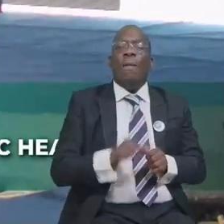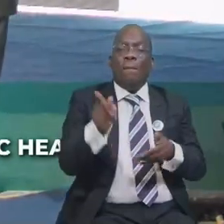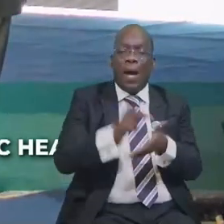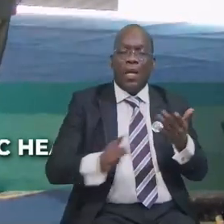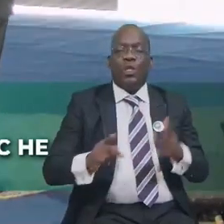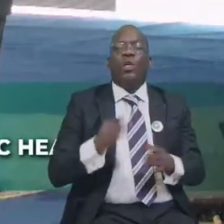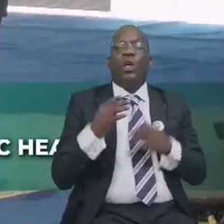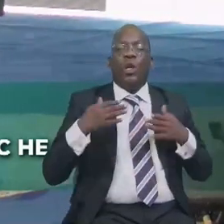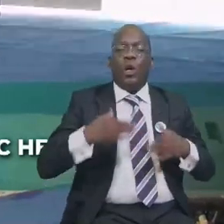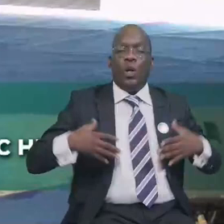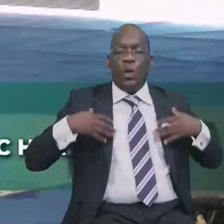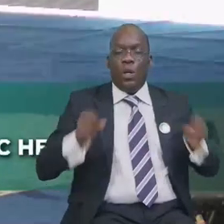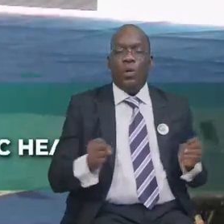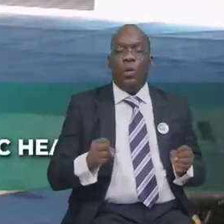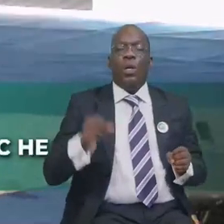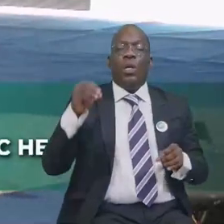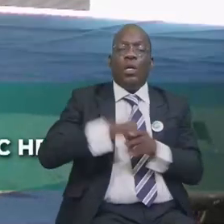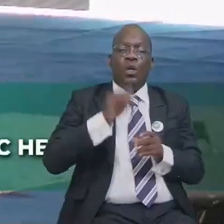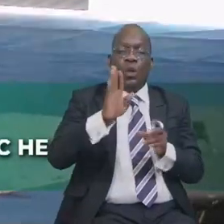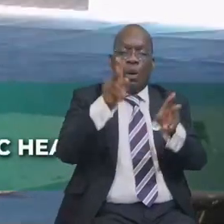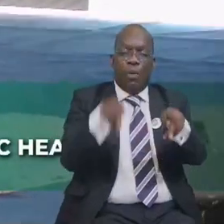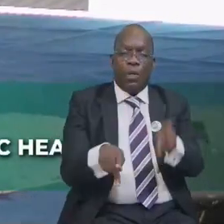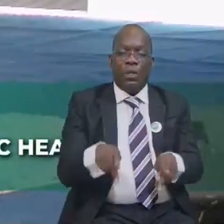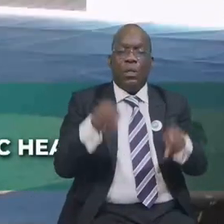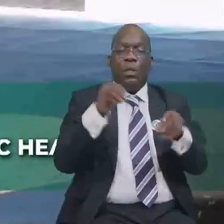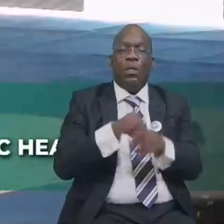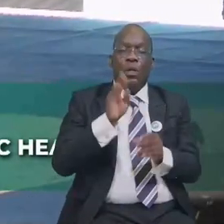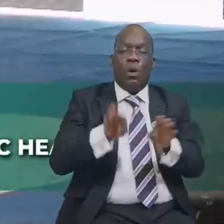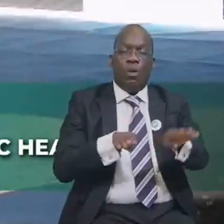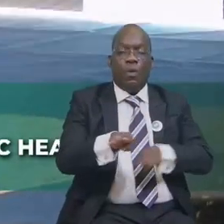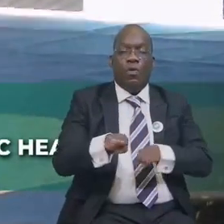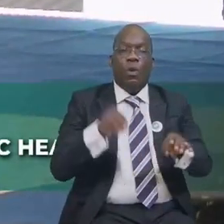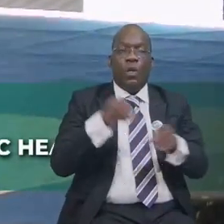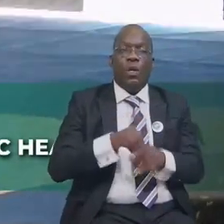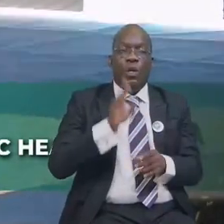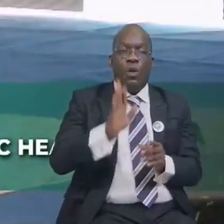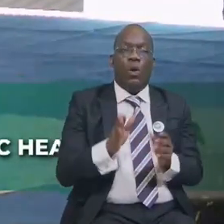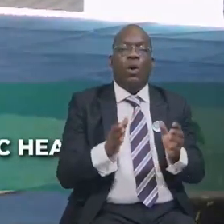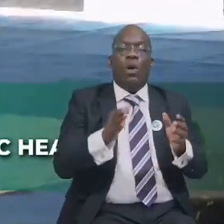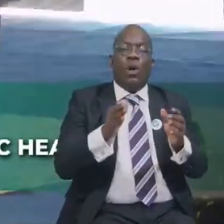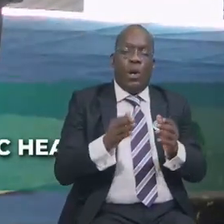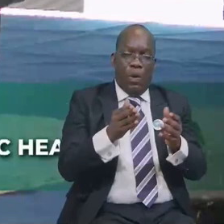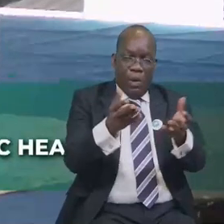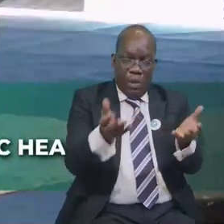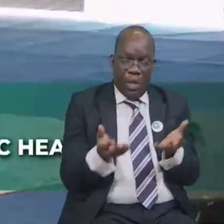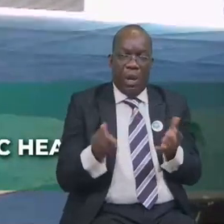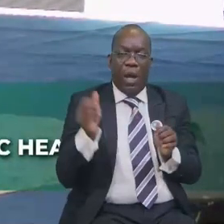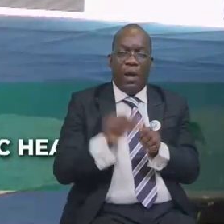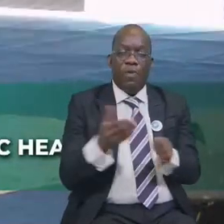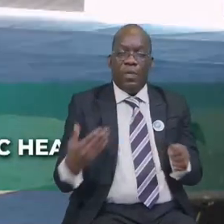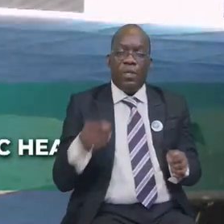Toute personnalité complète dans votre comportement et dans votre motivation, tout ce que vous devrez